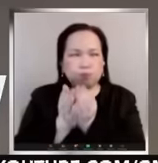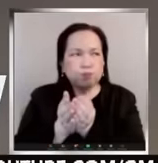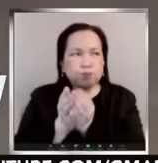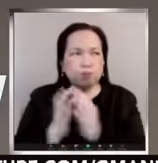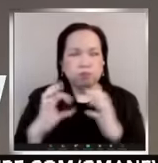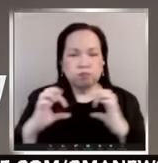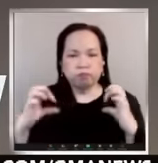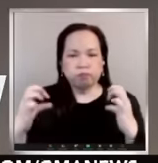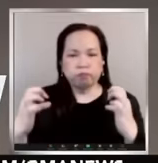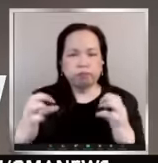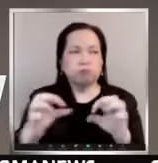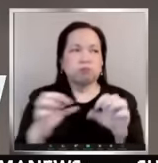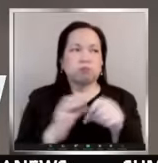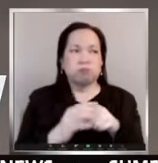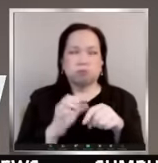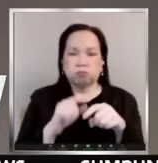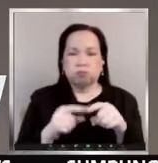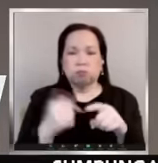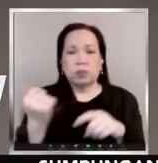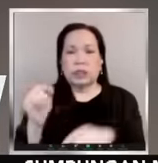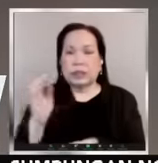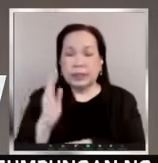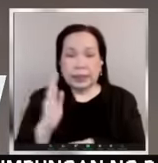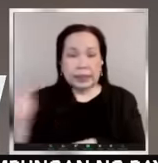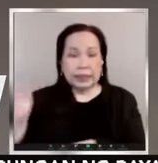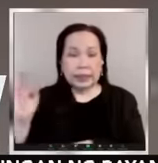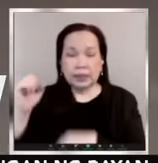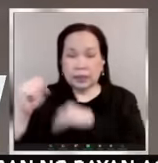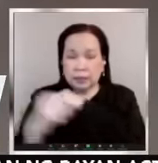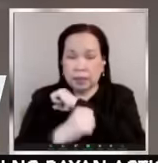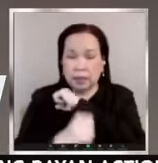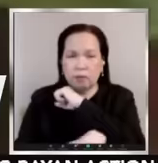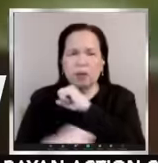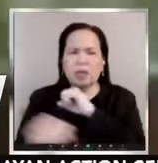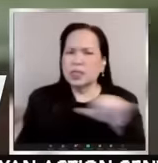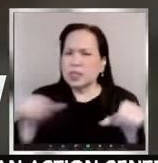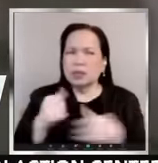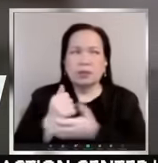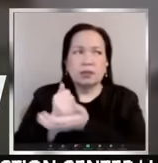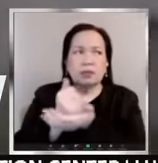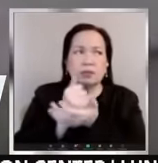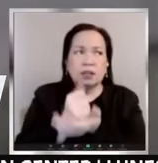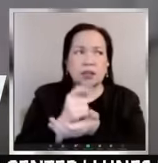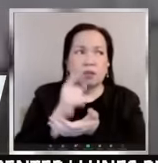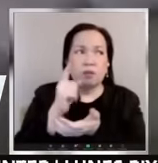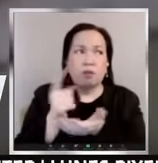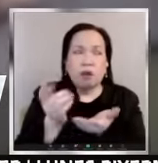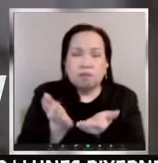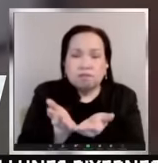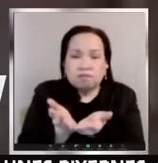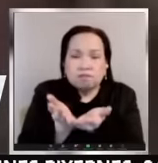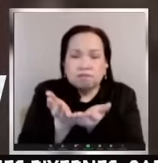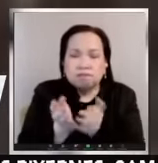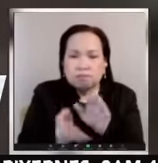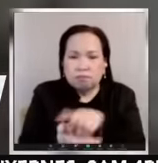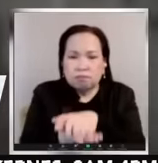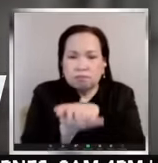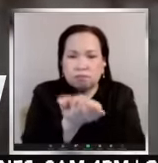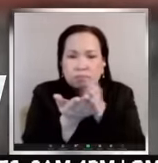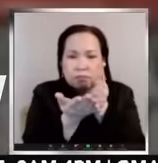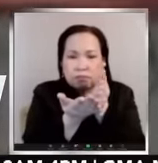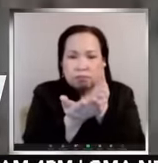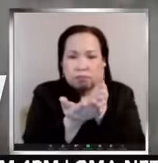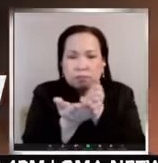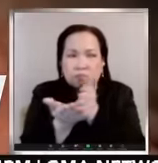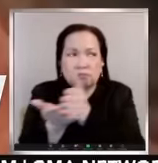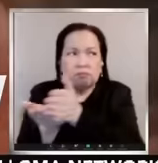Sa Hipapad, Eastern Samar naman, tulong-tulong binuhat ang isang kabaong papalabas sa isang bahay na nalubog din